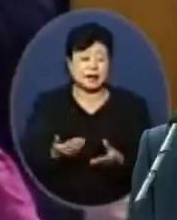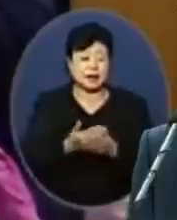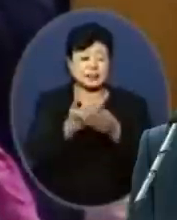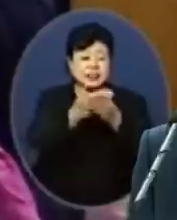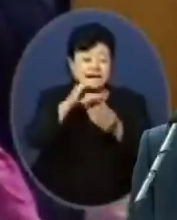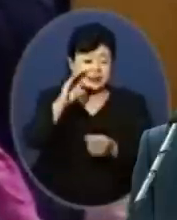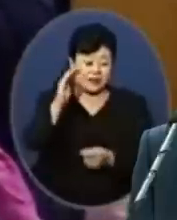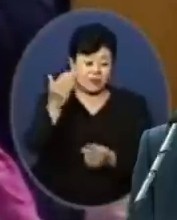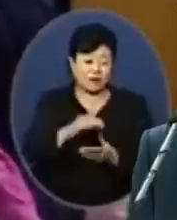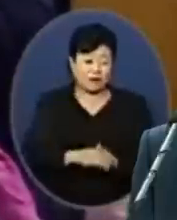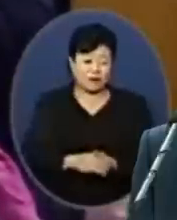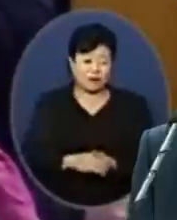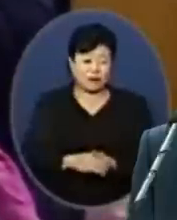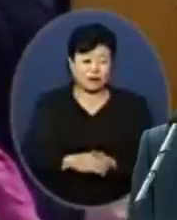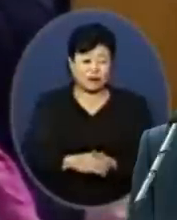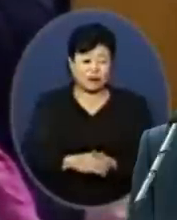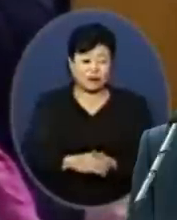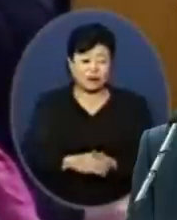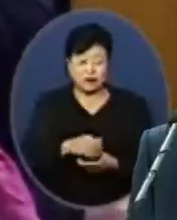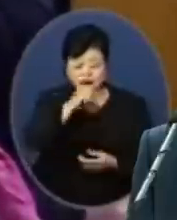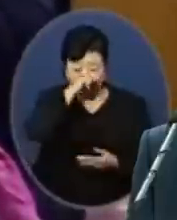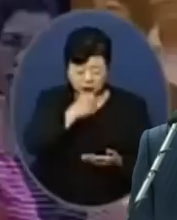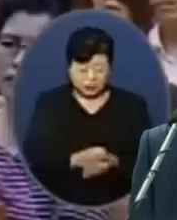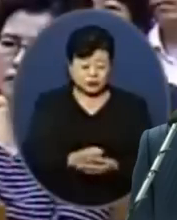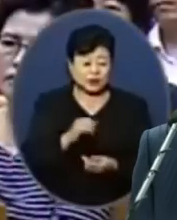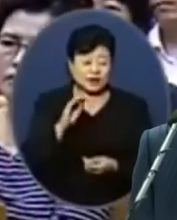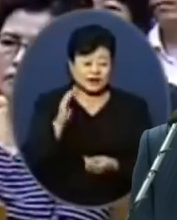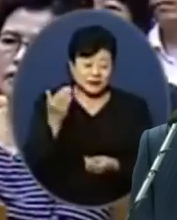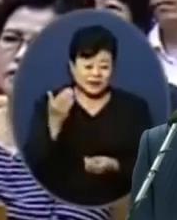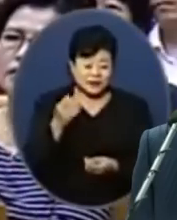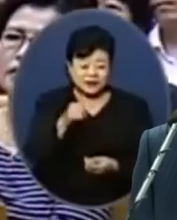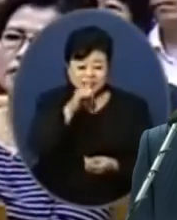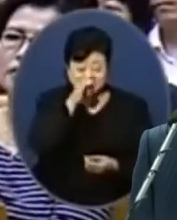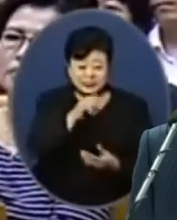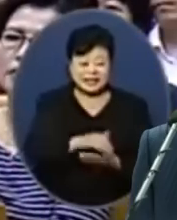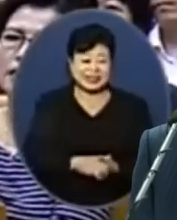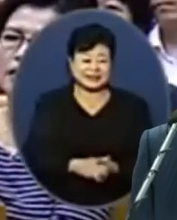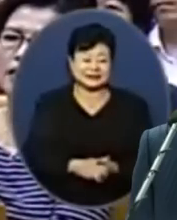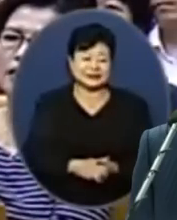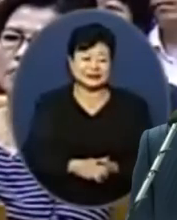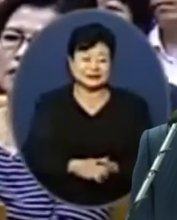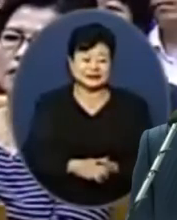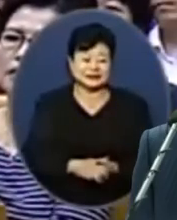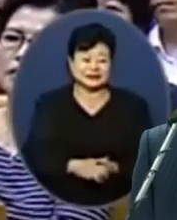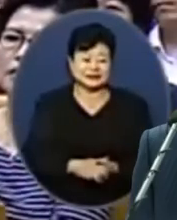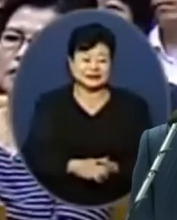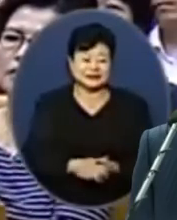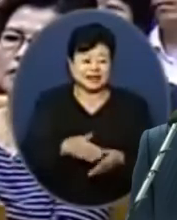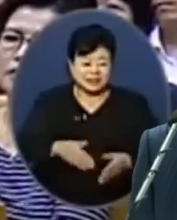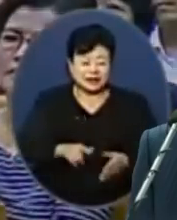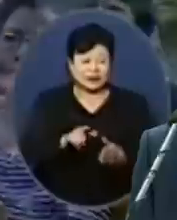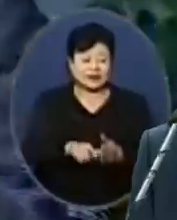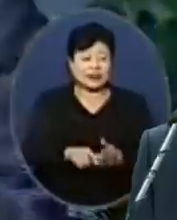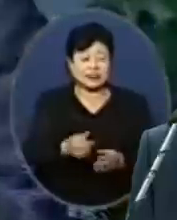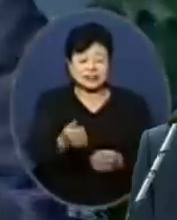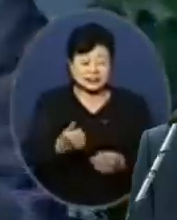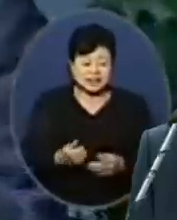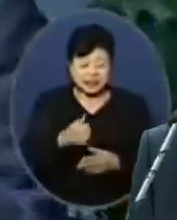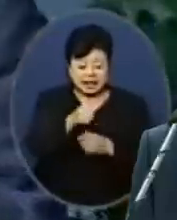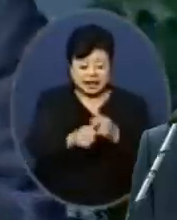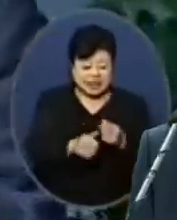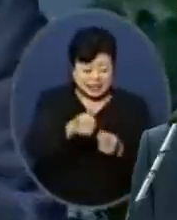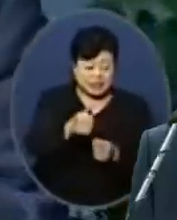번창케 되고 형통케 되어 있습니다. 태어나기도 전에 이미